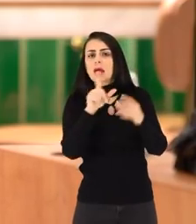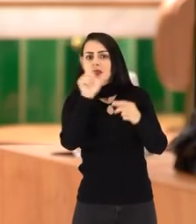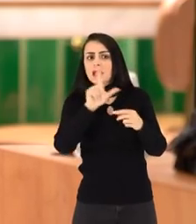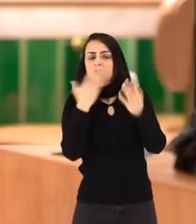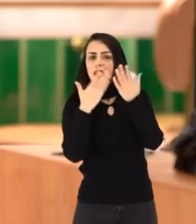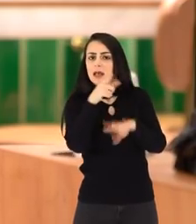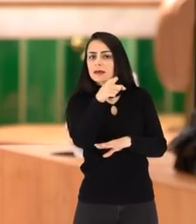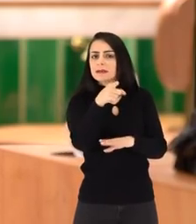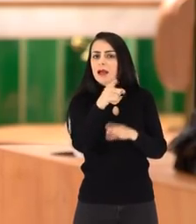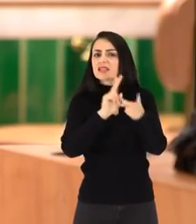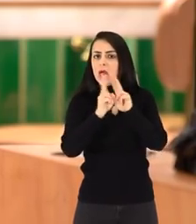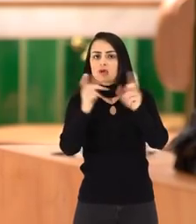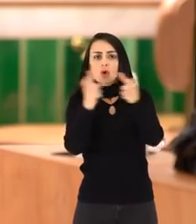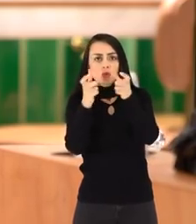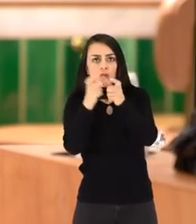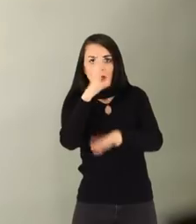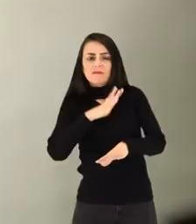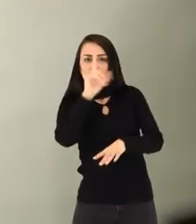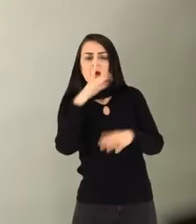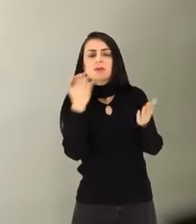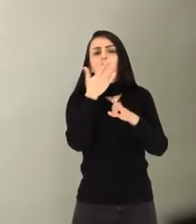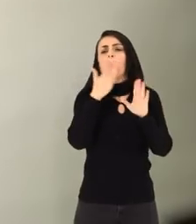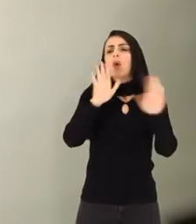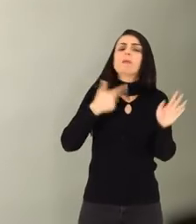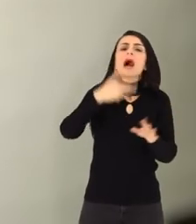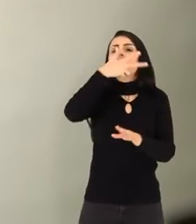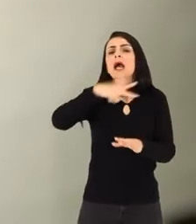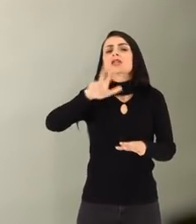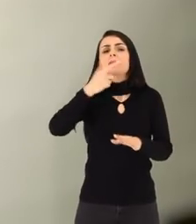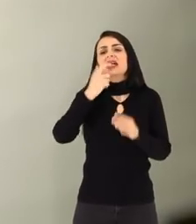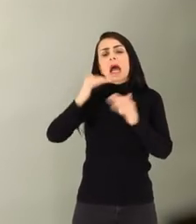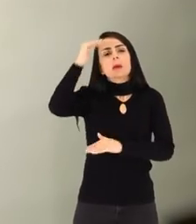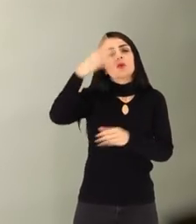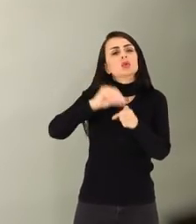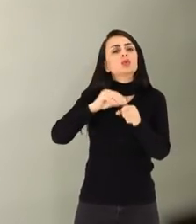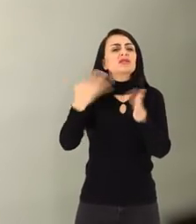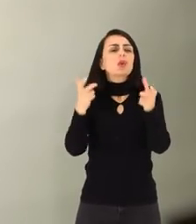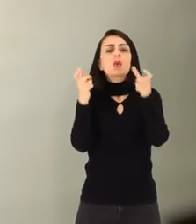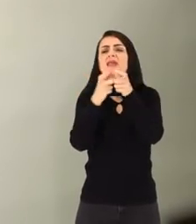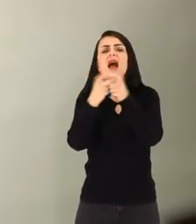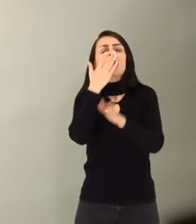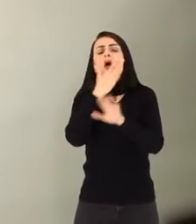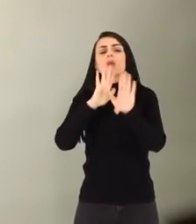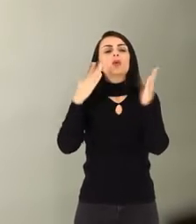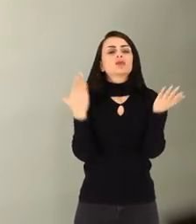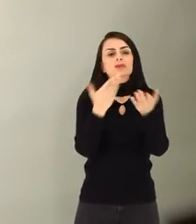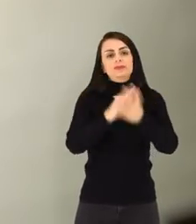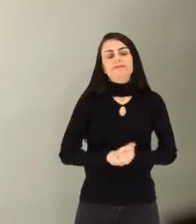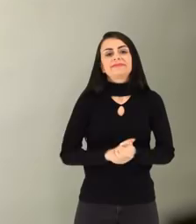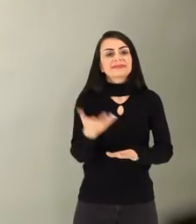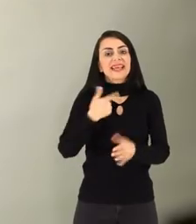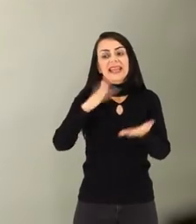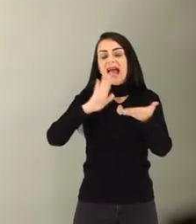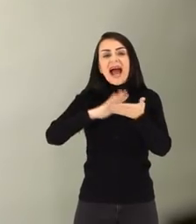misede çeşitli böyle tiyatro kulüpleri falan oldu mu öyle şeyler? Yok, ben bildiğim bir kasabada büyüdüğüm için öyle kulüp mülüp yoktu zaten.